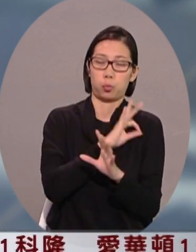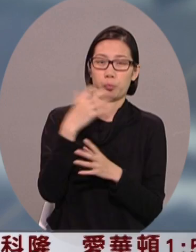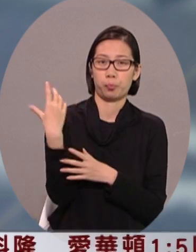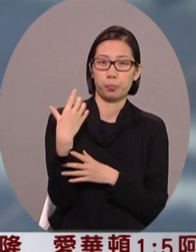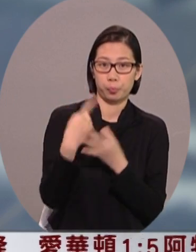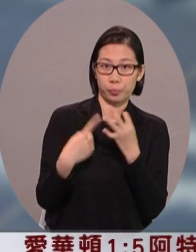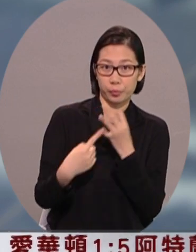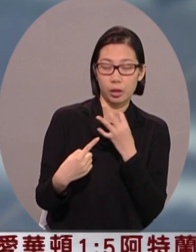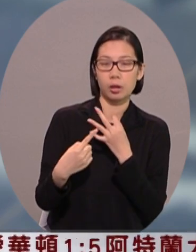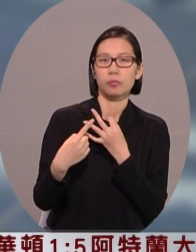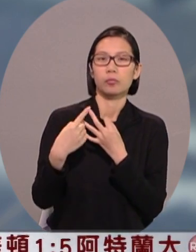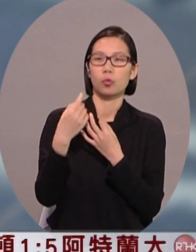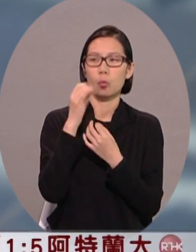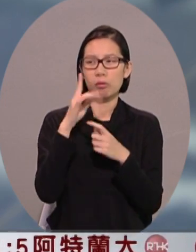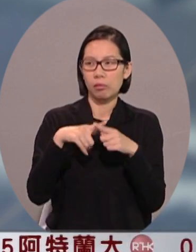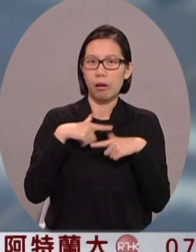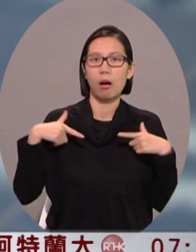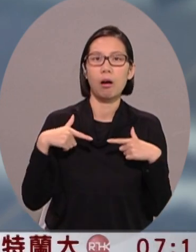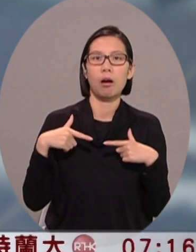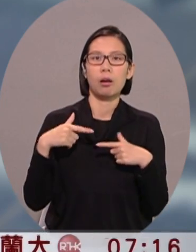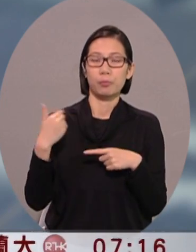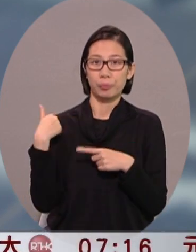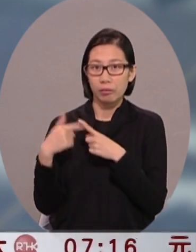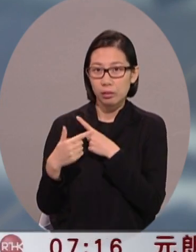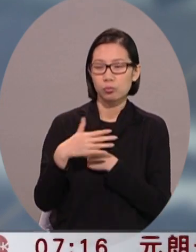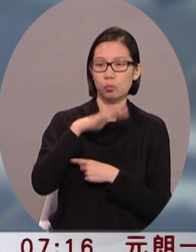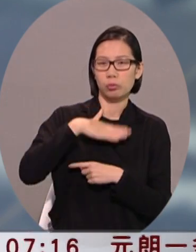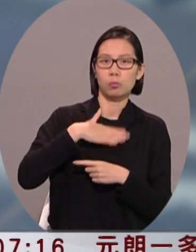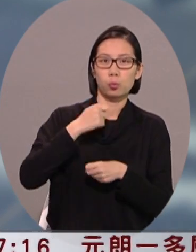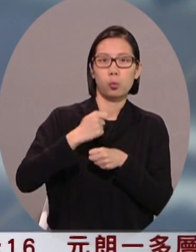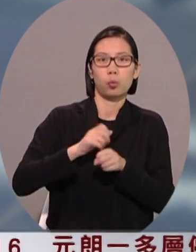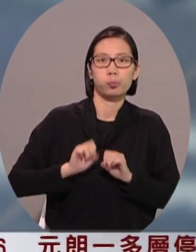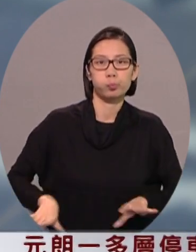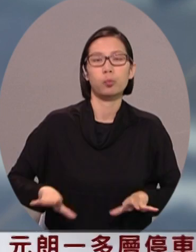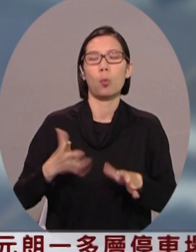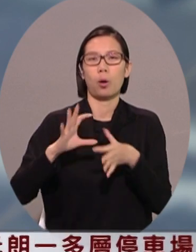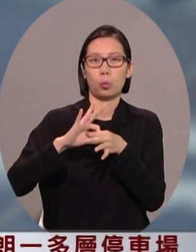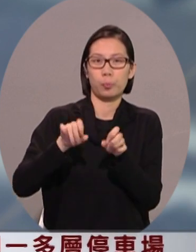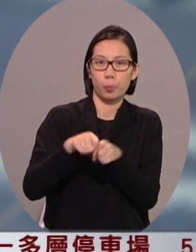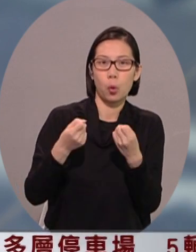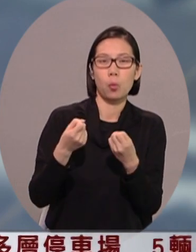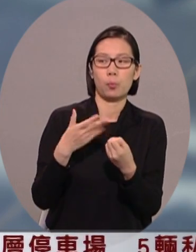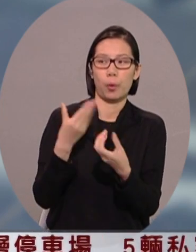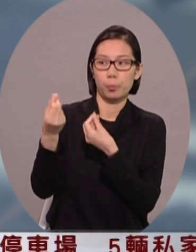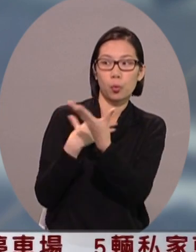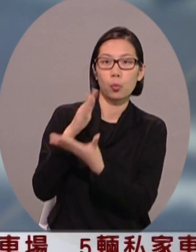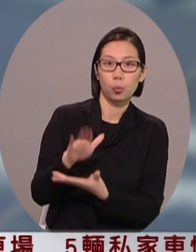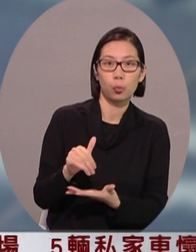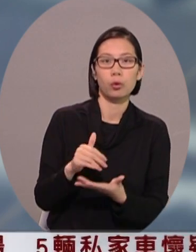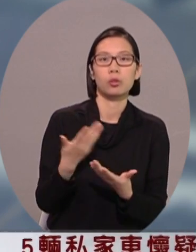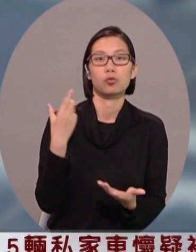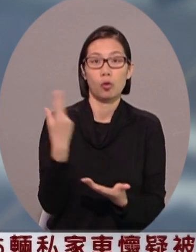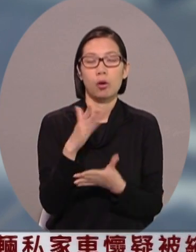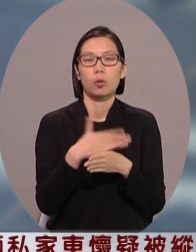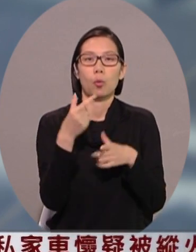感到惊讶，受害人通常担心失去工作，担心破坏关系和报复，以及因为公司缺